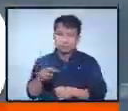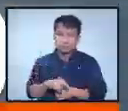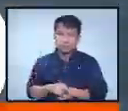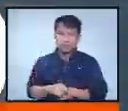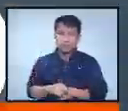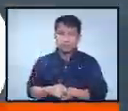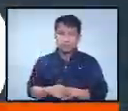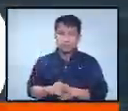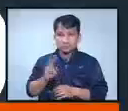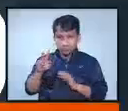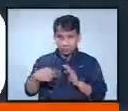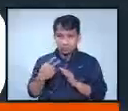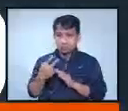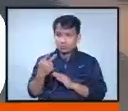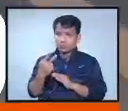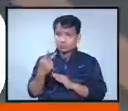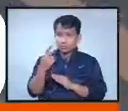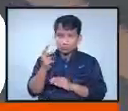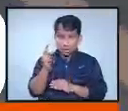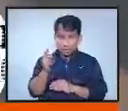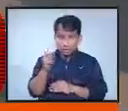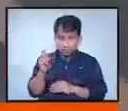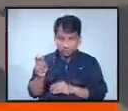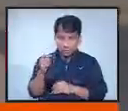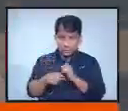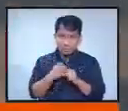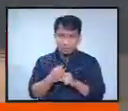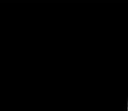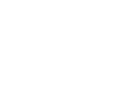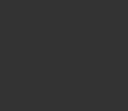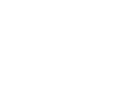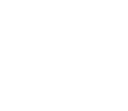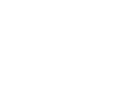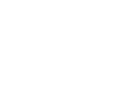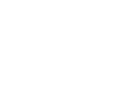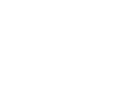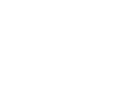halos dalawang dekadang plinano ng mga otoridad. Umaaksyon, Gerard de la Peña, News 5.